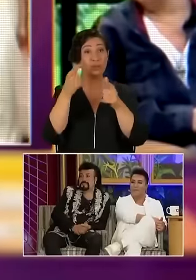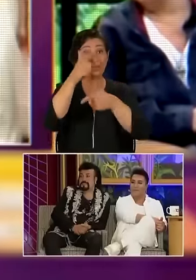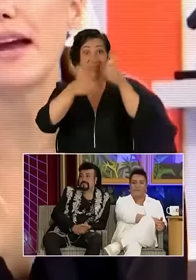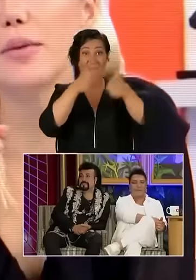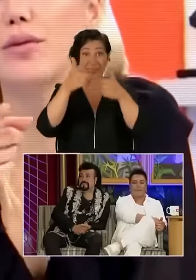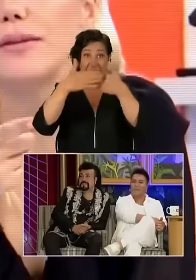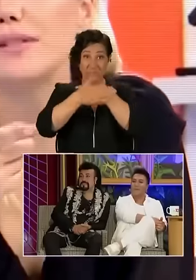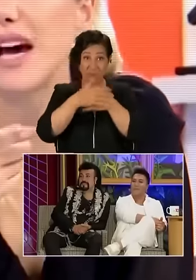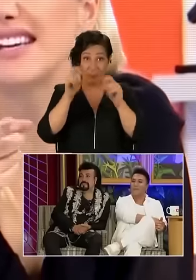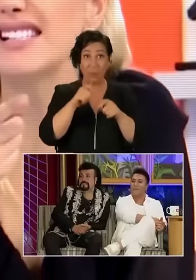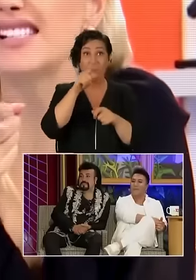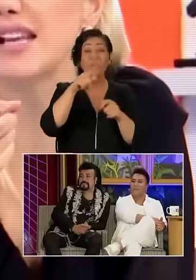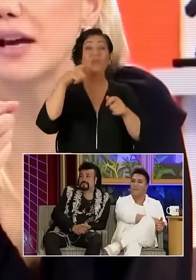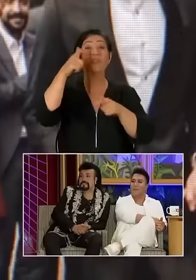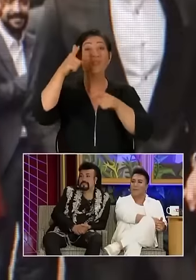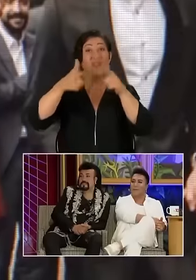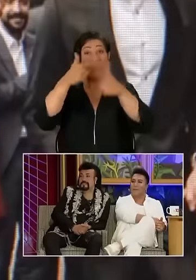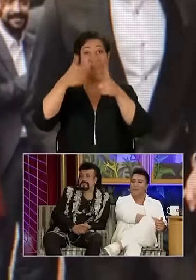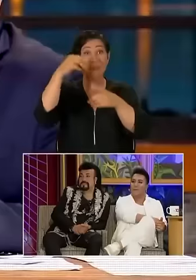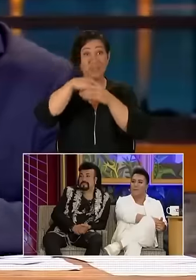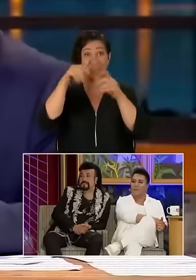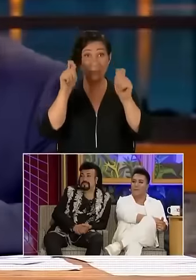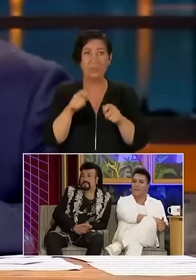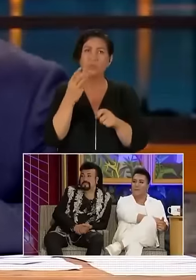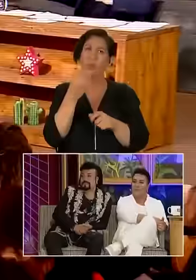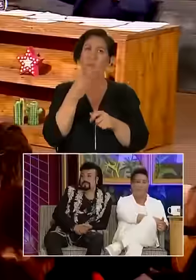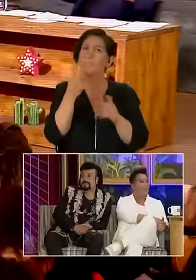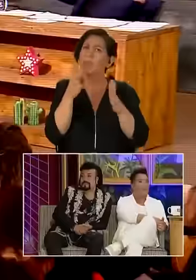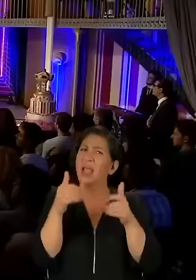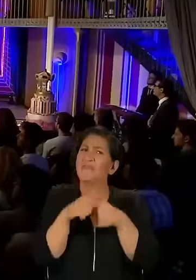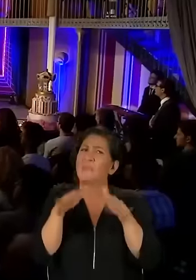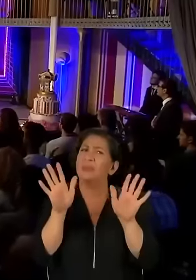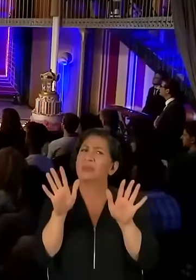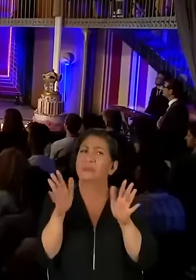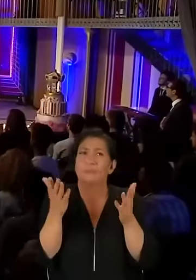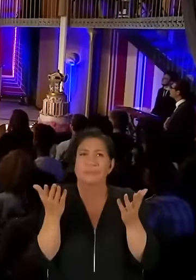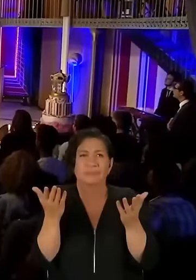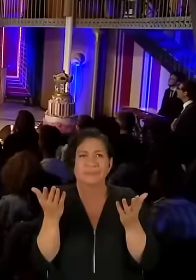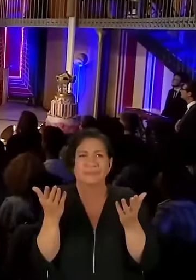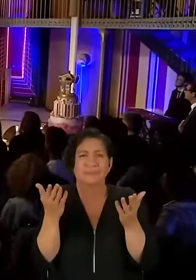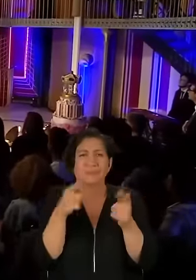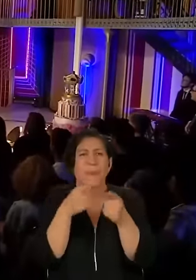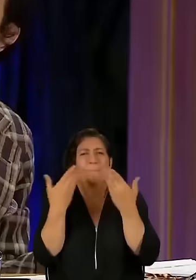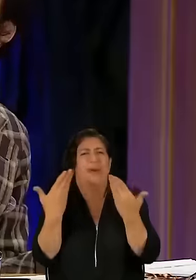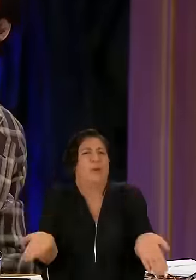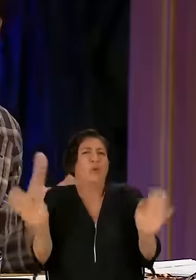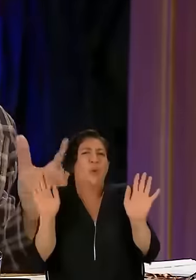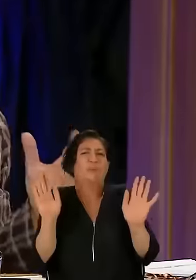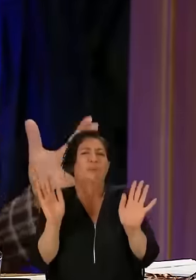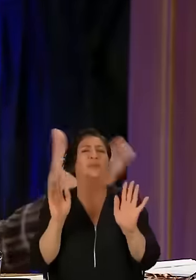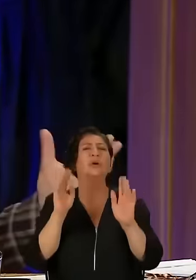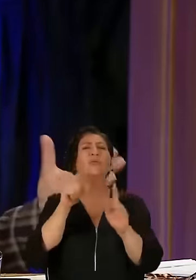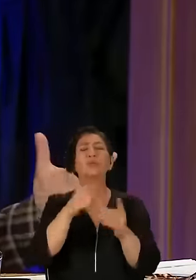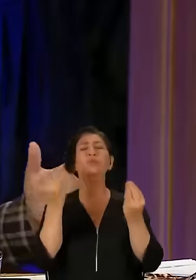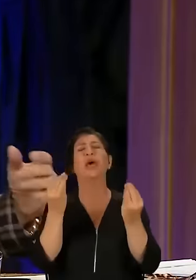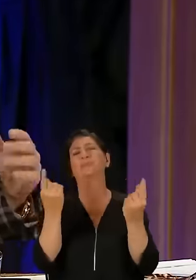çektiler akşam? Eğer bu film sahnesi ise. O çok kötü bir şey. Belki de evlenmedi. Şimdi bak, buna bayılıyorum. Çocuklar